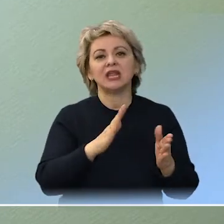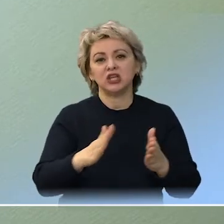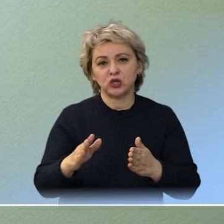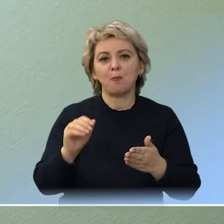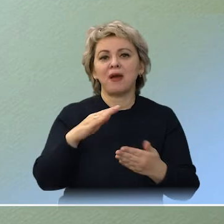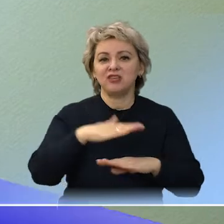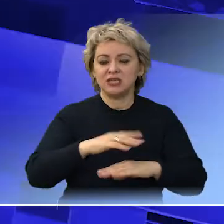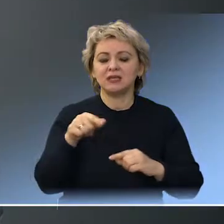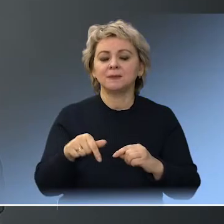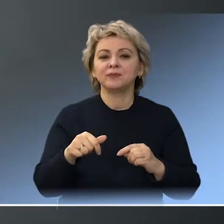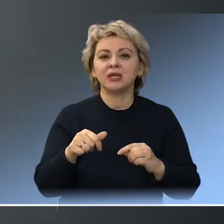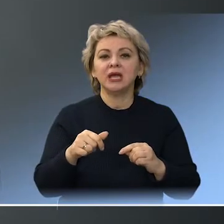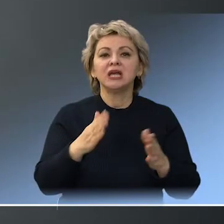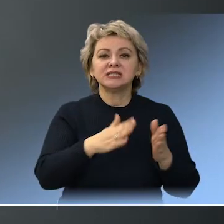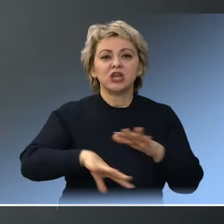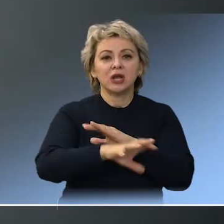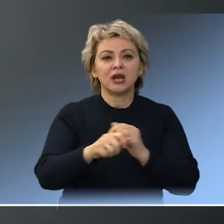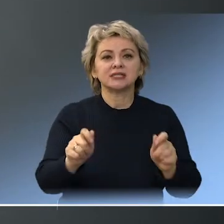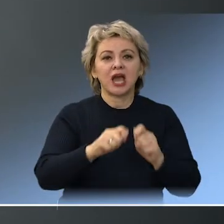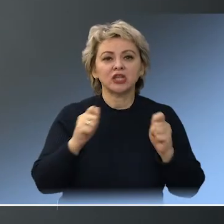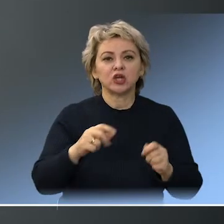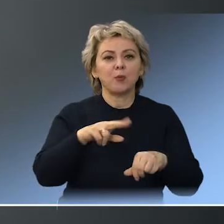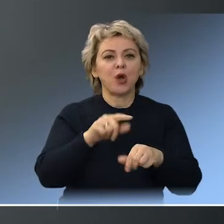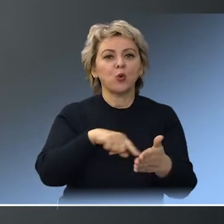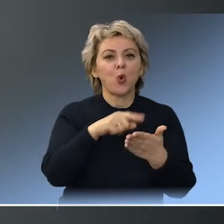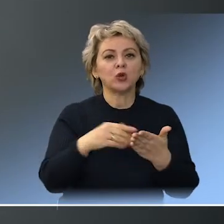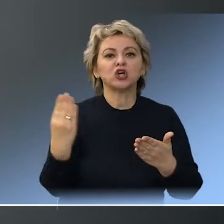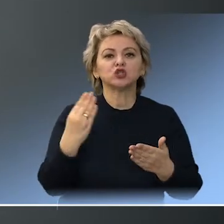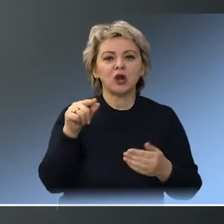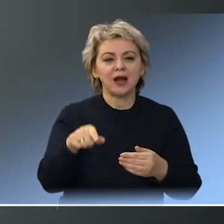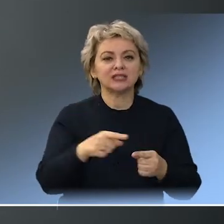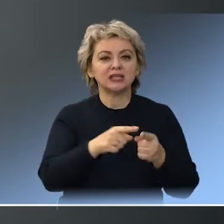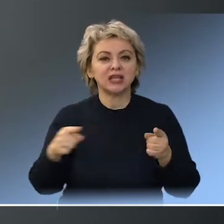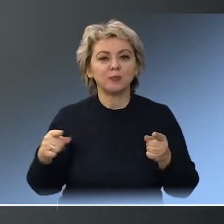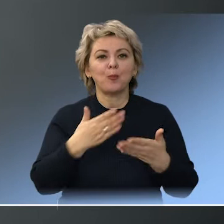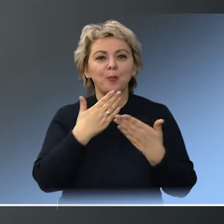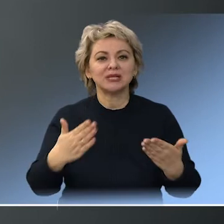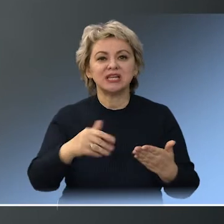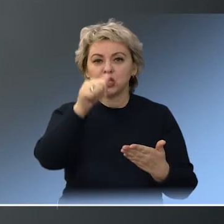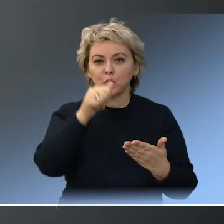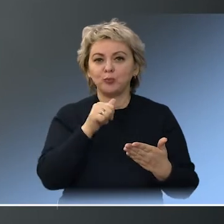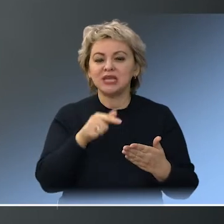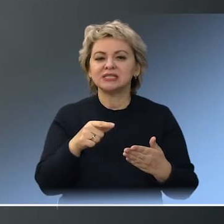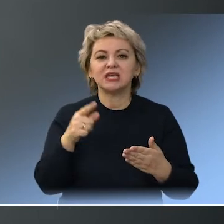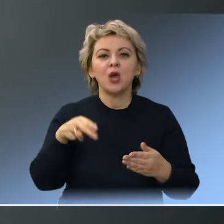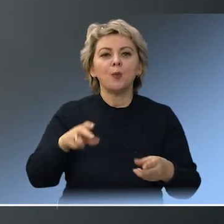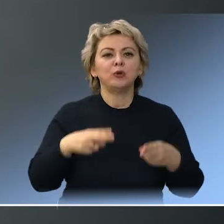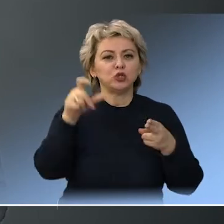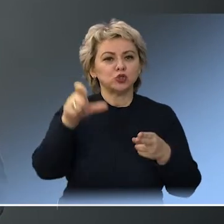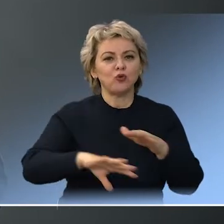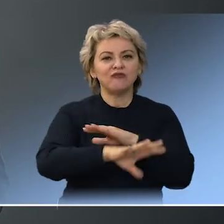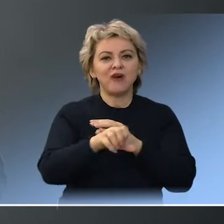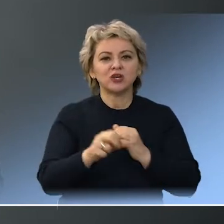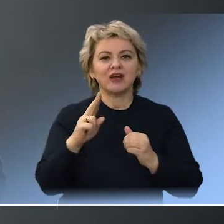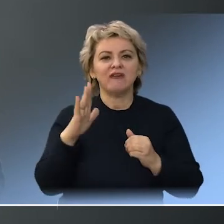надлежащем поведении. Серию краж раскрыли полицейские в городе Шахты. На протяжении последних месяцев подозреваемый воровал